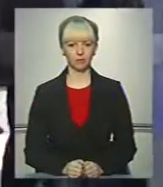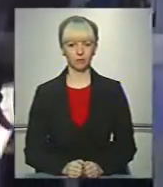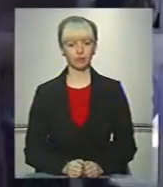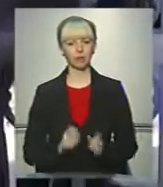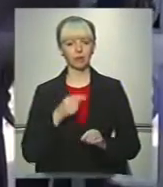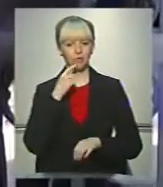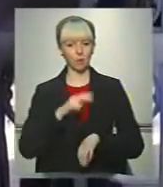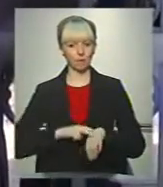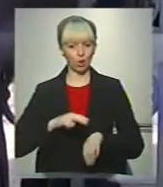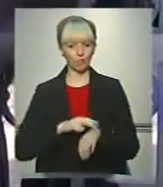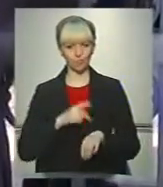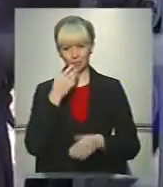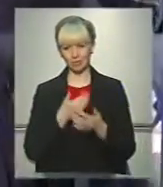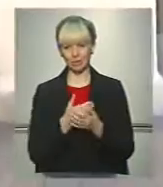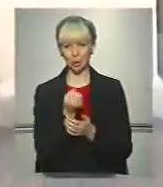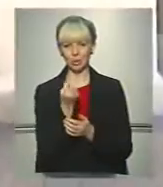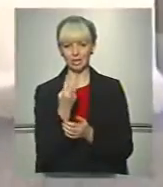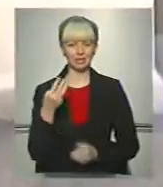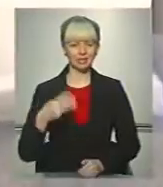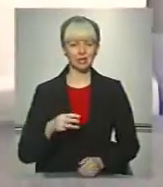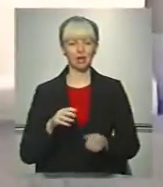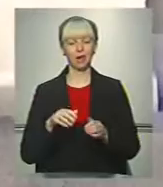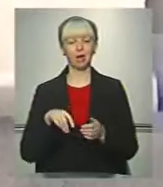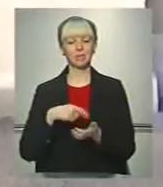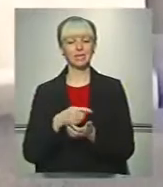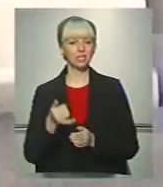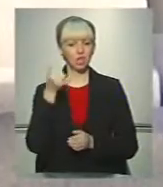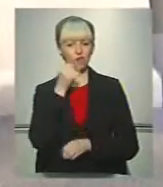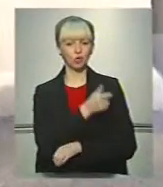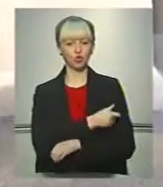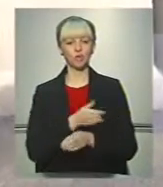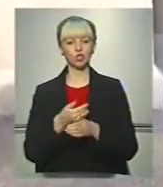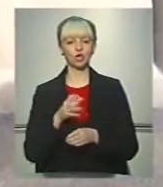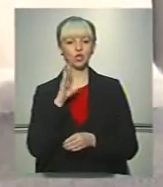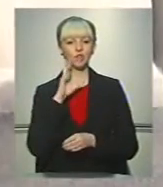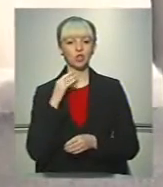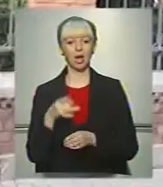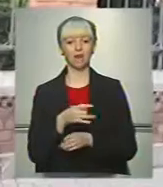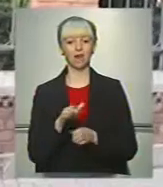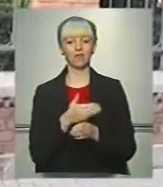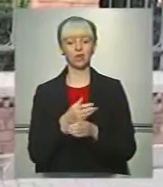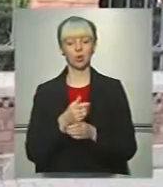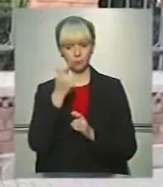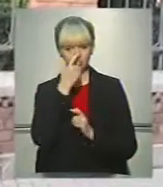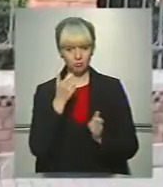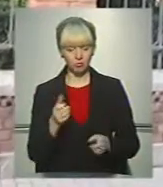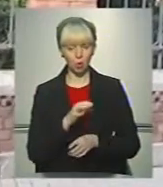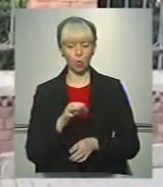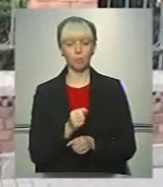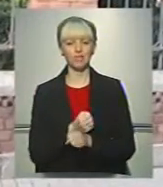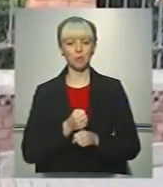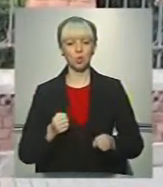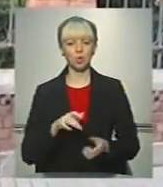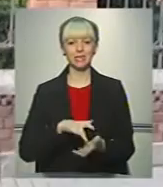Як зазначили правоохоронці, близько 13:30 на міський телефон чергової частини Шевченківського райвідділу міліції надійшло повідомлення про